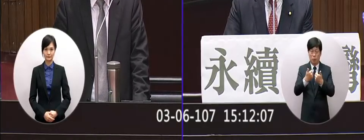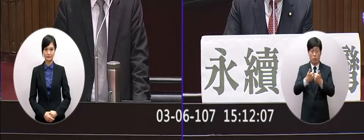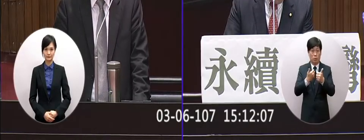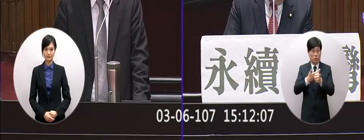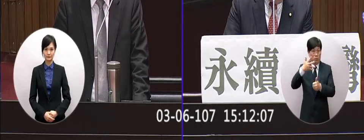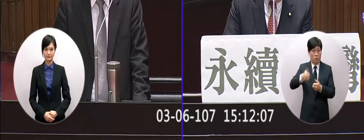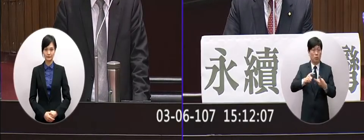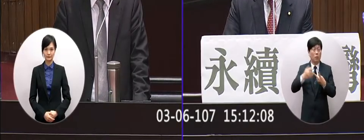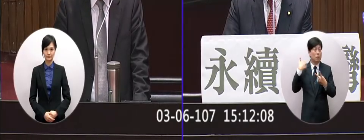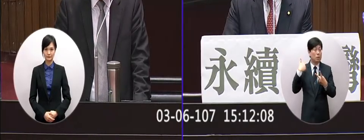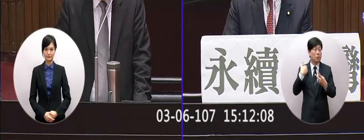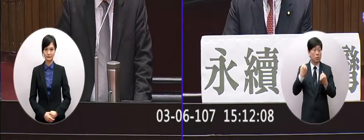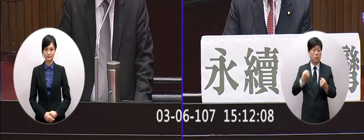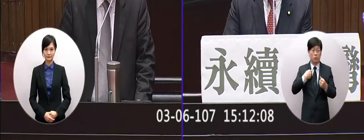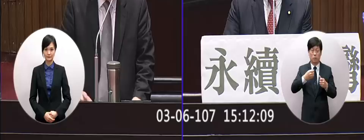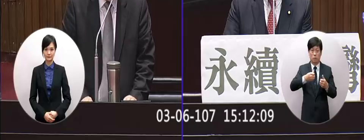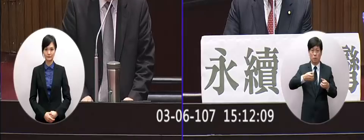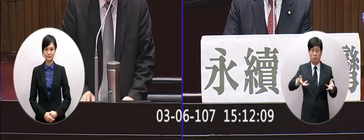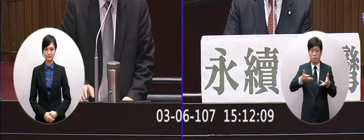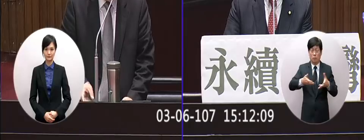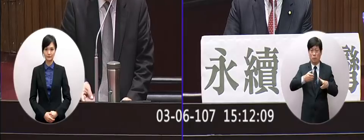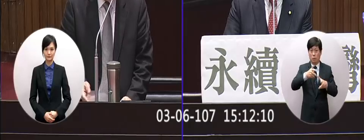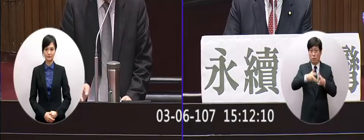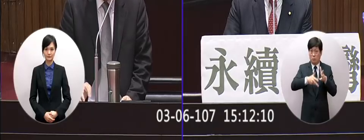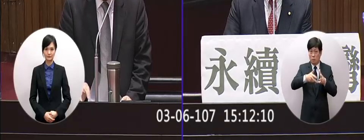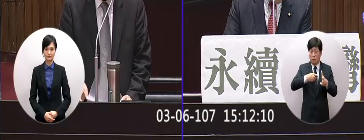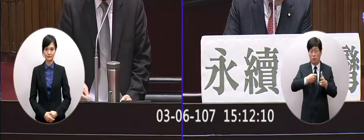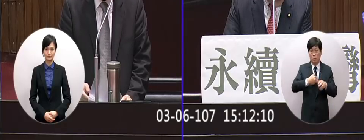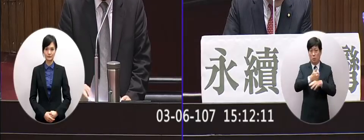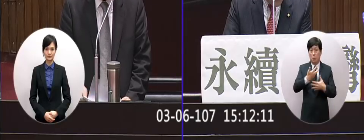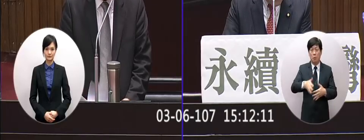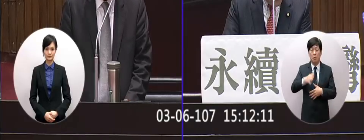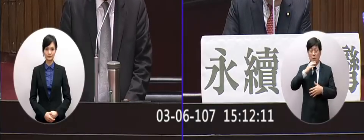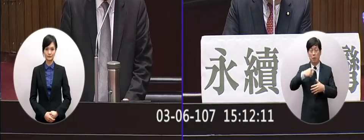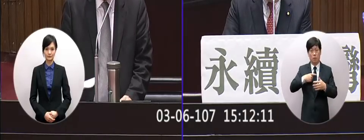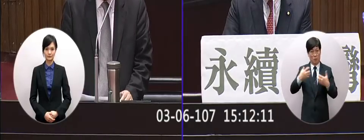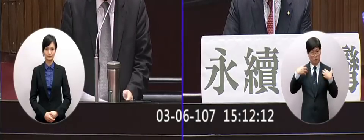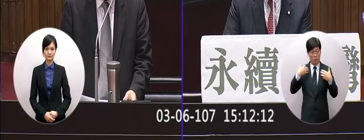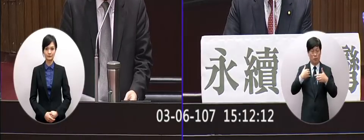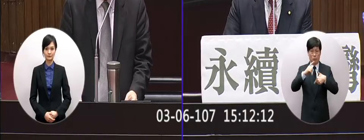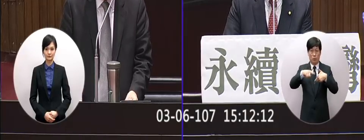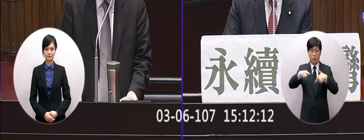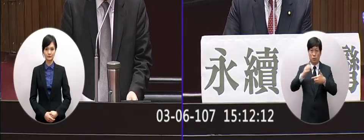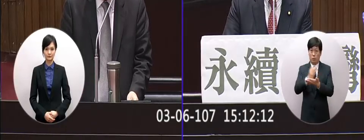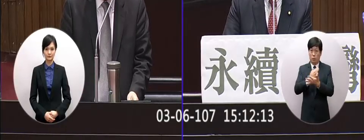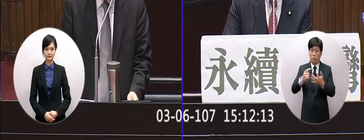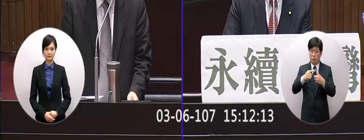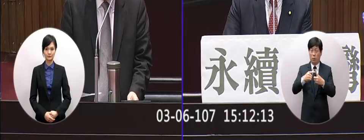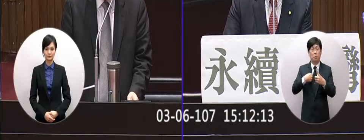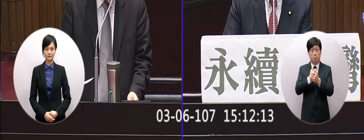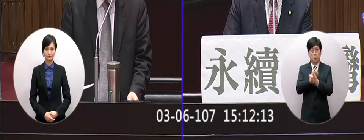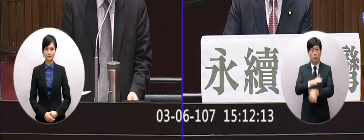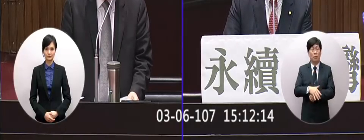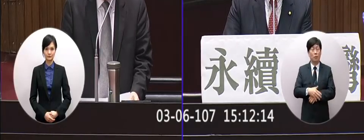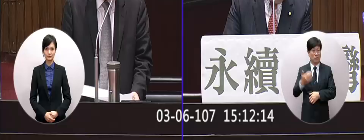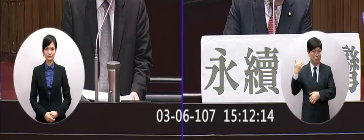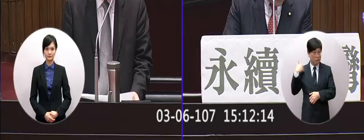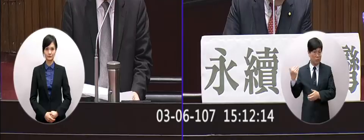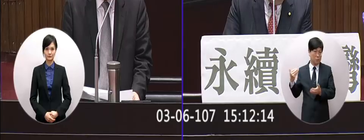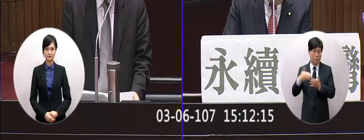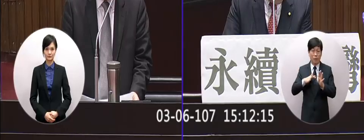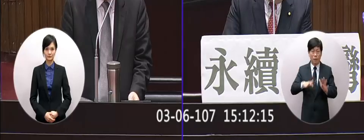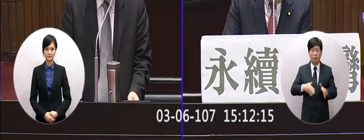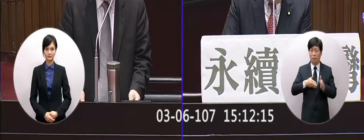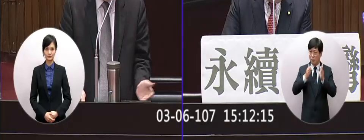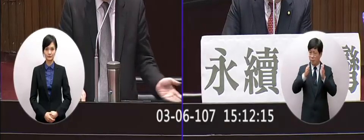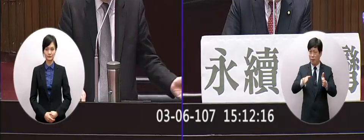在营造厂任职过，甚至担任过仲裁协会的理事长跟仲裁人，所以在过去到现在一直都在